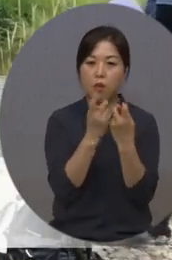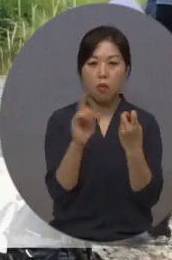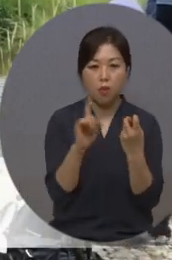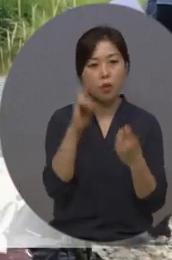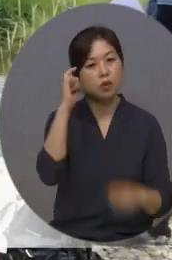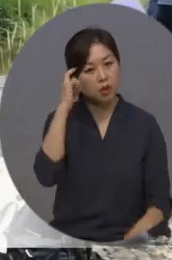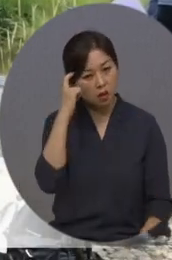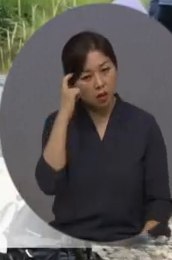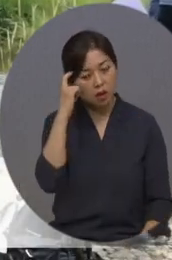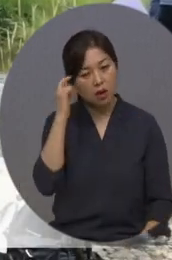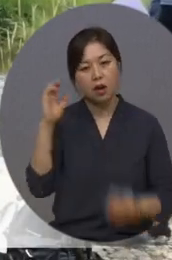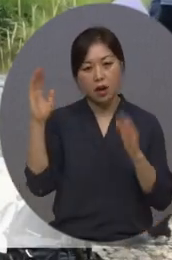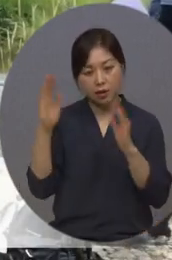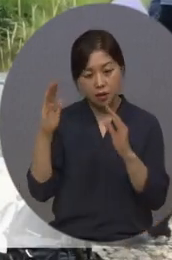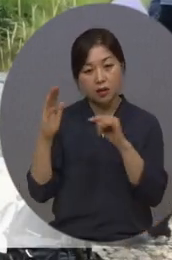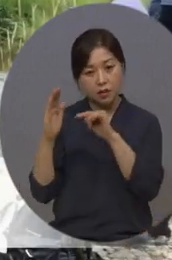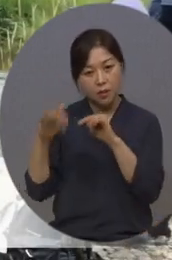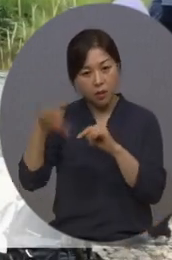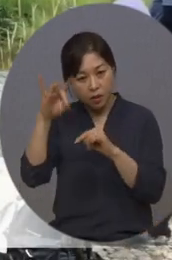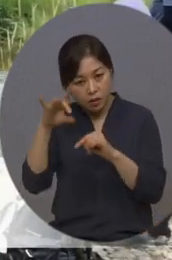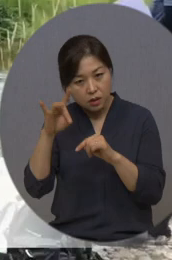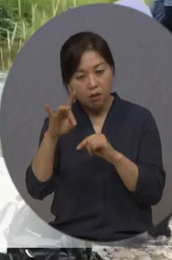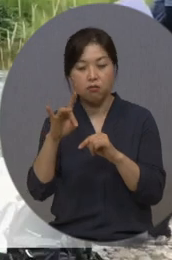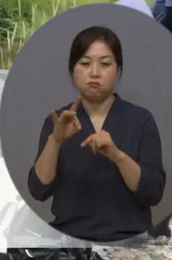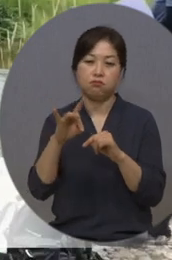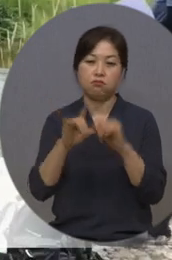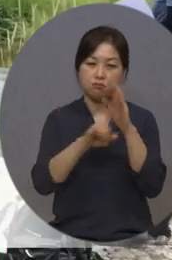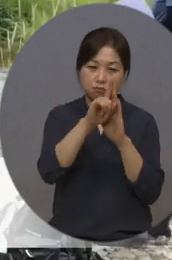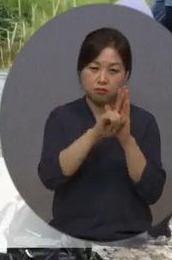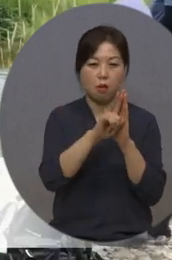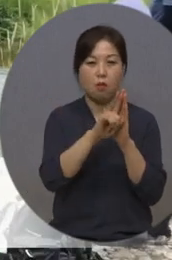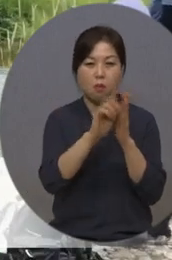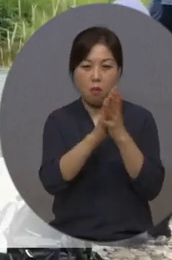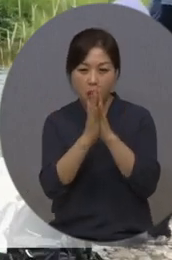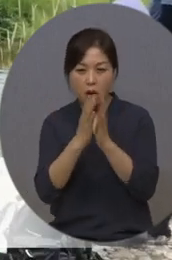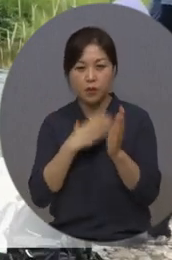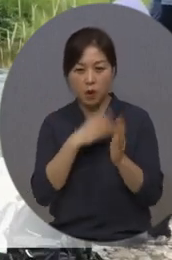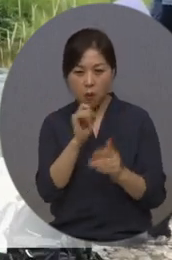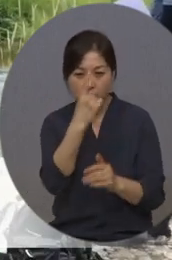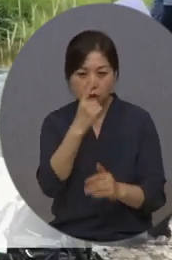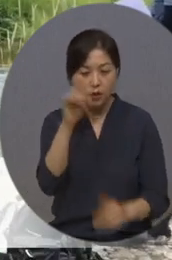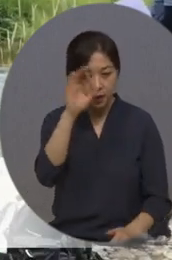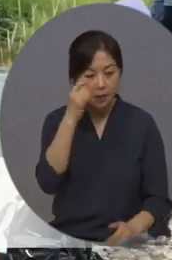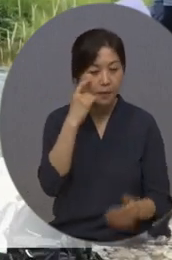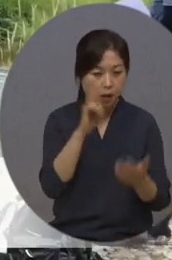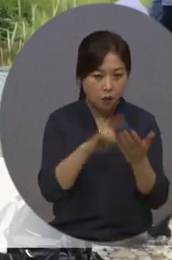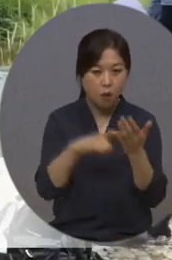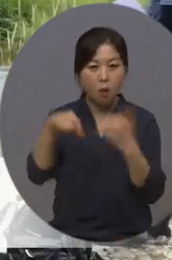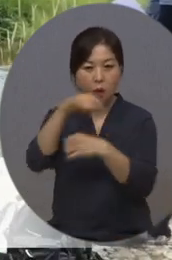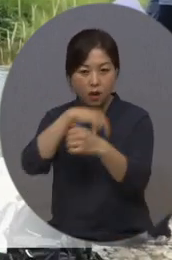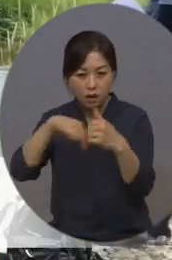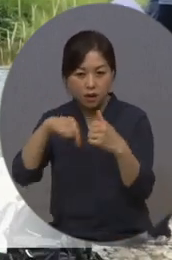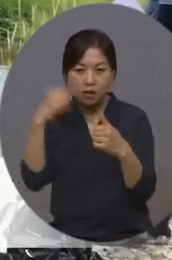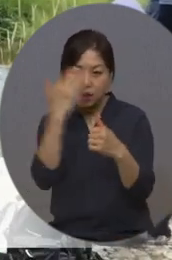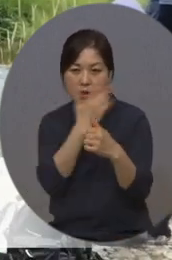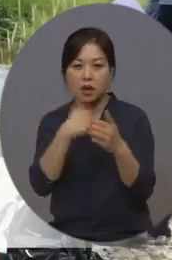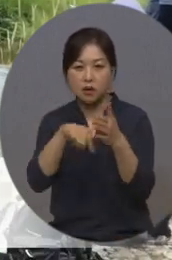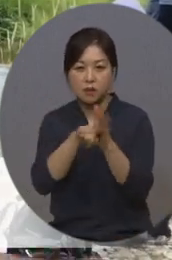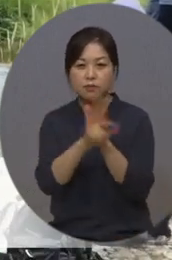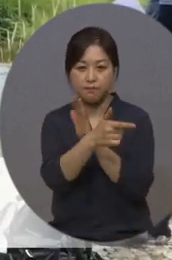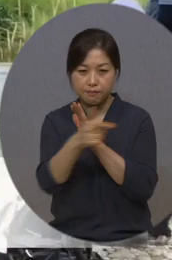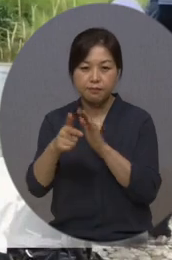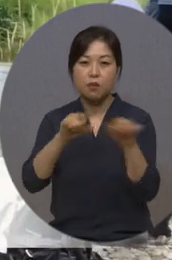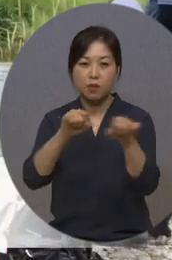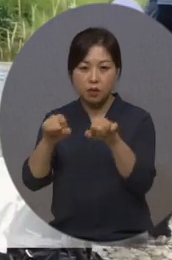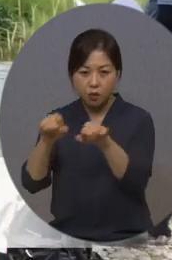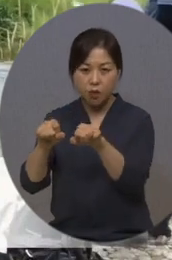학생들이 좀 그 앞장서서 기후위기 원인도 찾고 또 일상생활에서 환경에 관한 여러 활동들을 하면서 환경